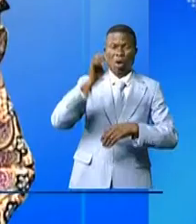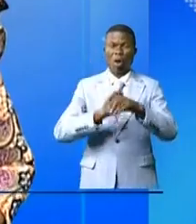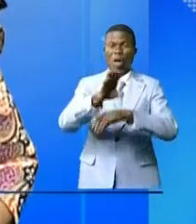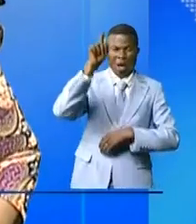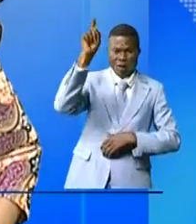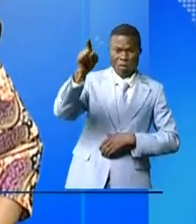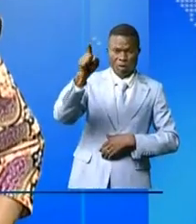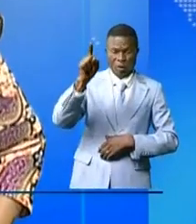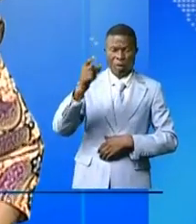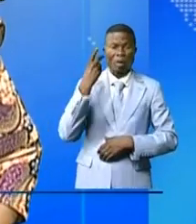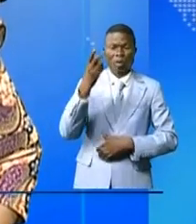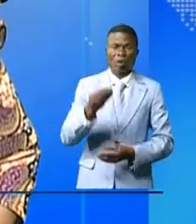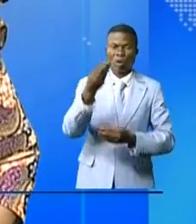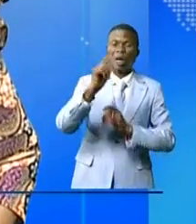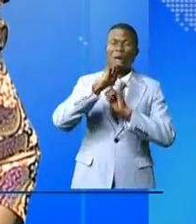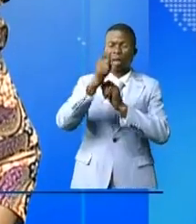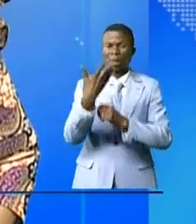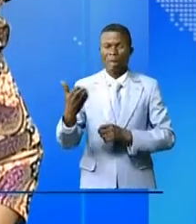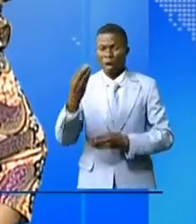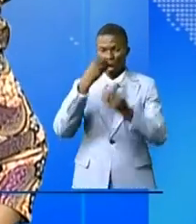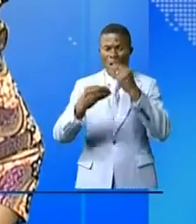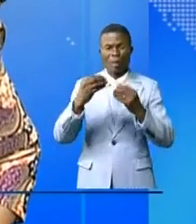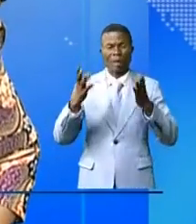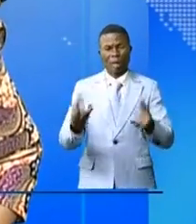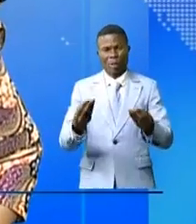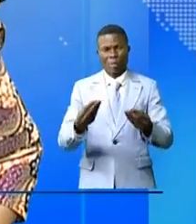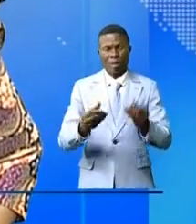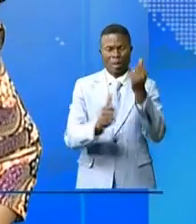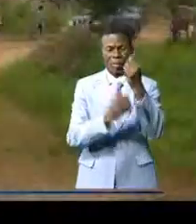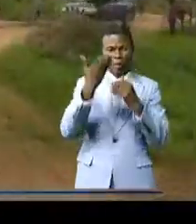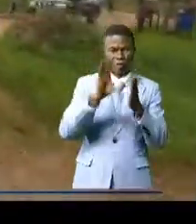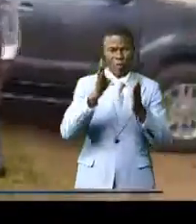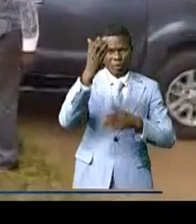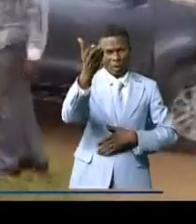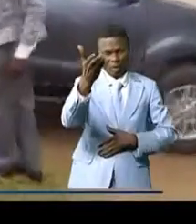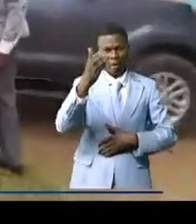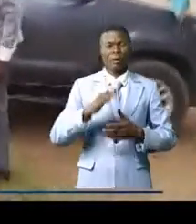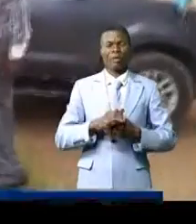sur place est allée remettre un lot des vivres et non-vivres. Rodi Panda.